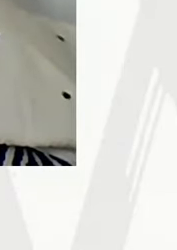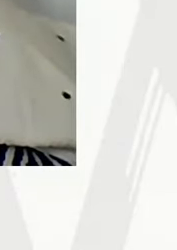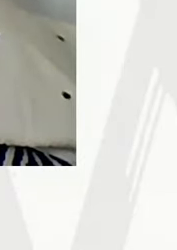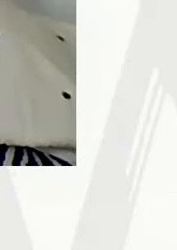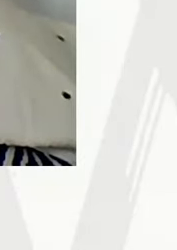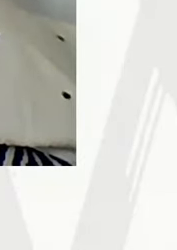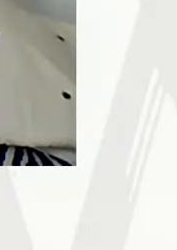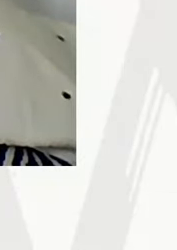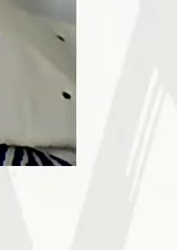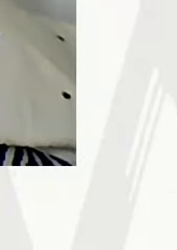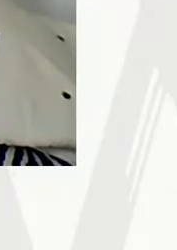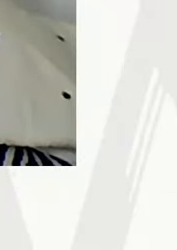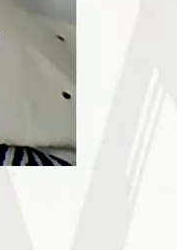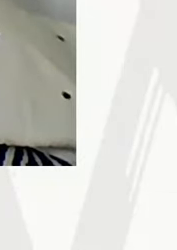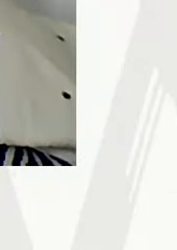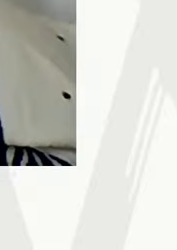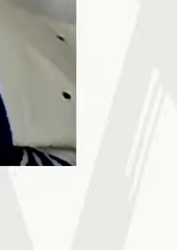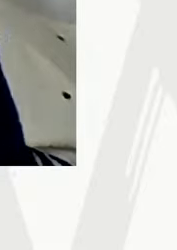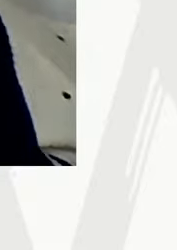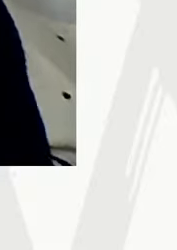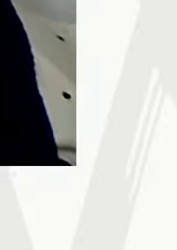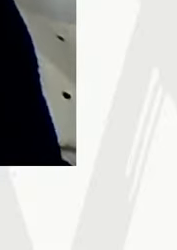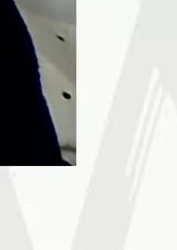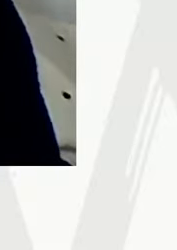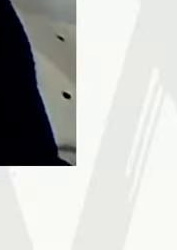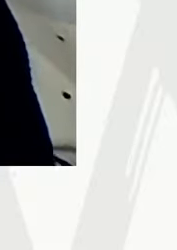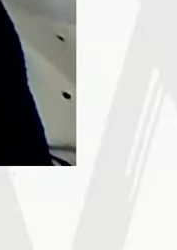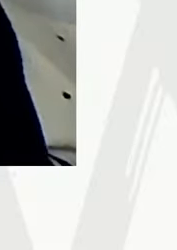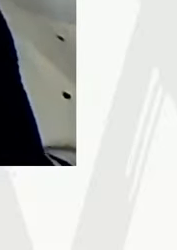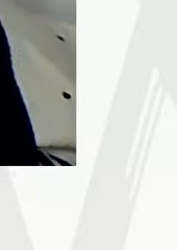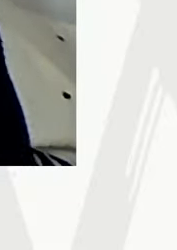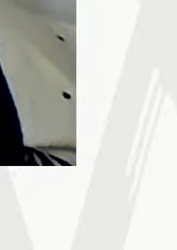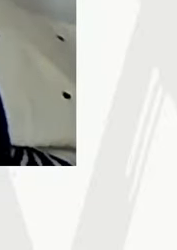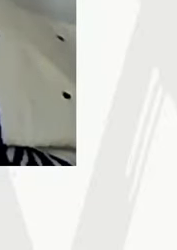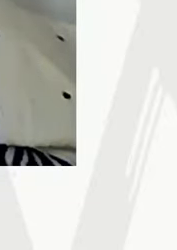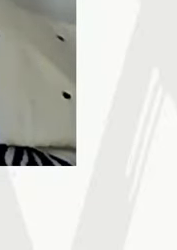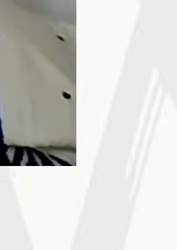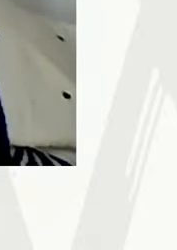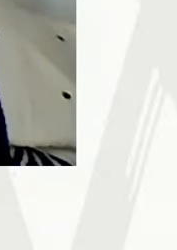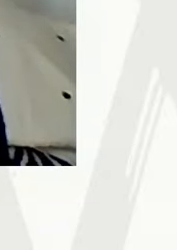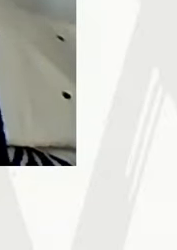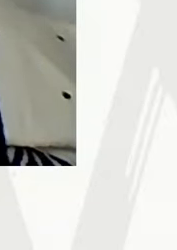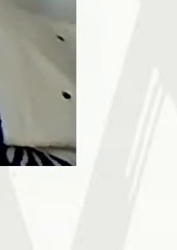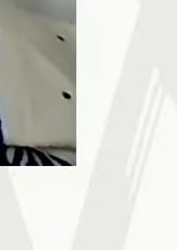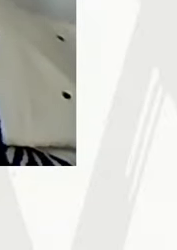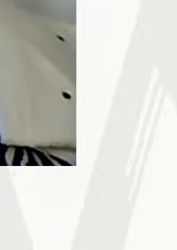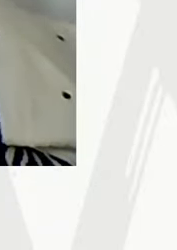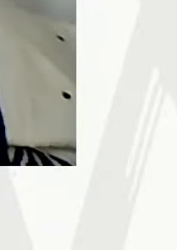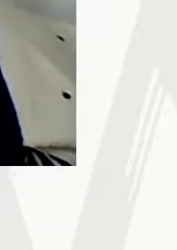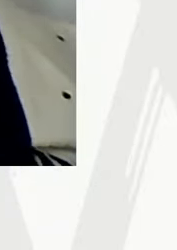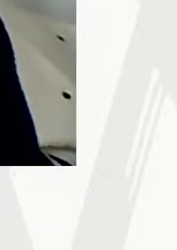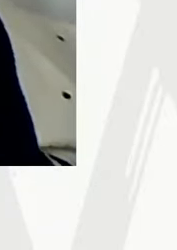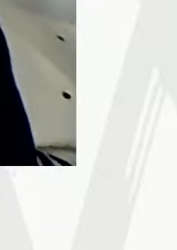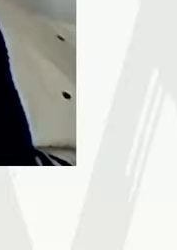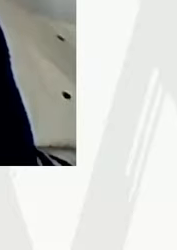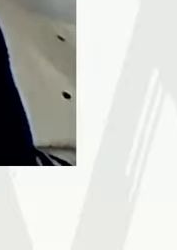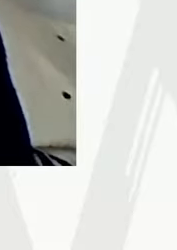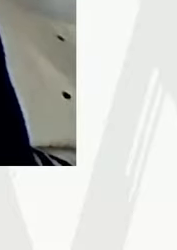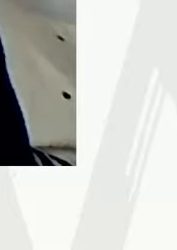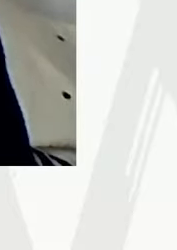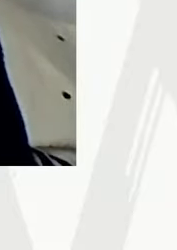ouvrières des XIXe et XXe siècles ont été guidées par l'exigence de donner un